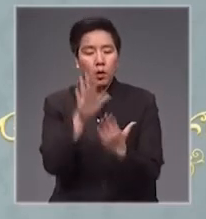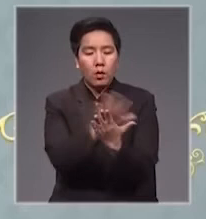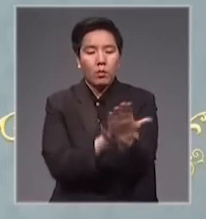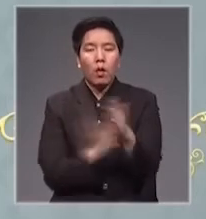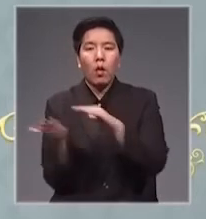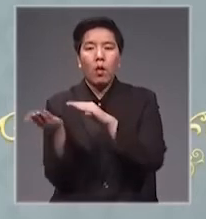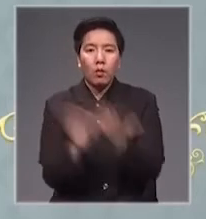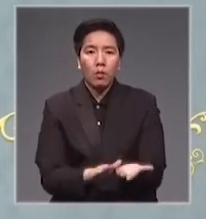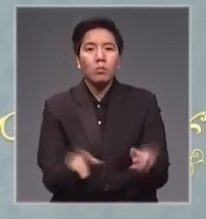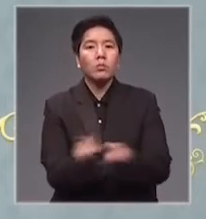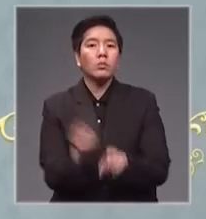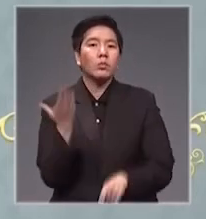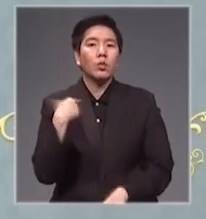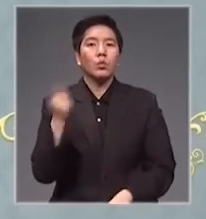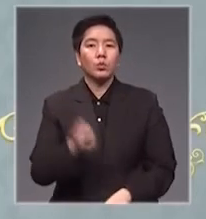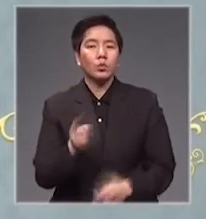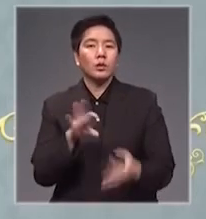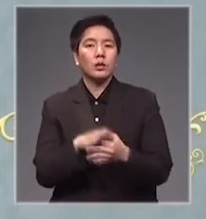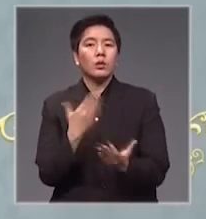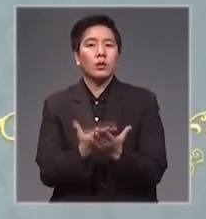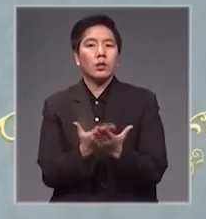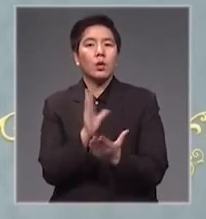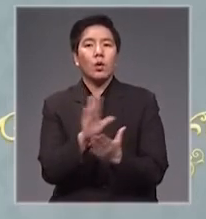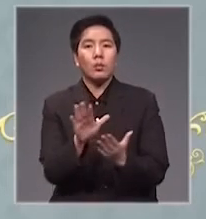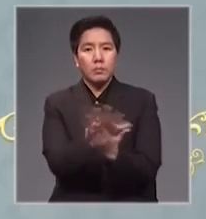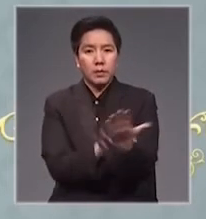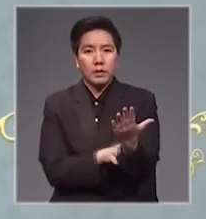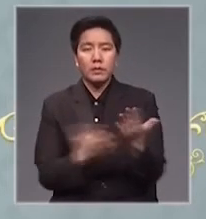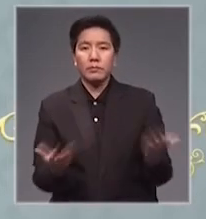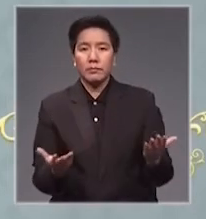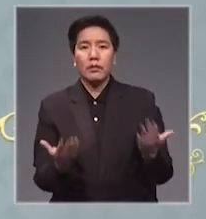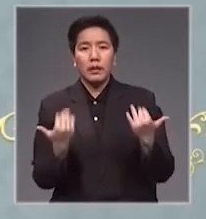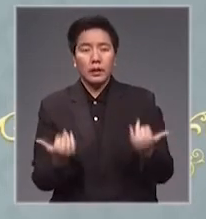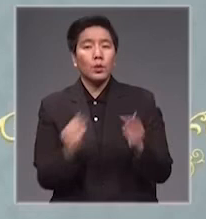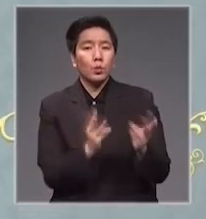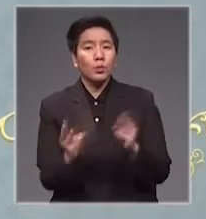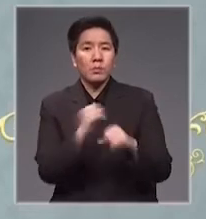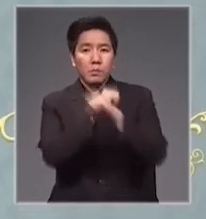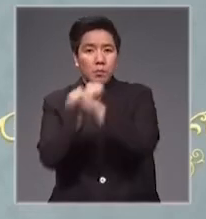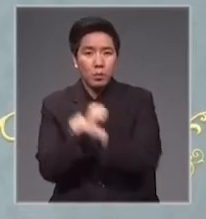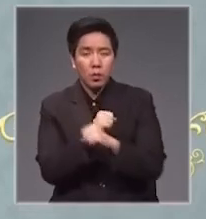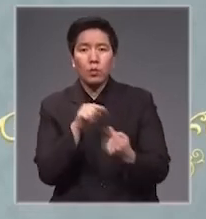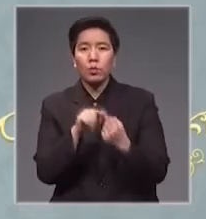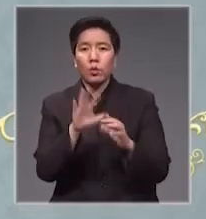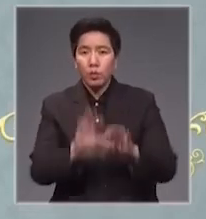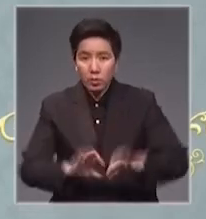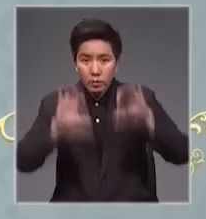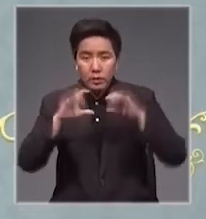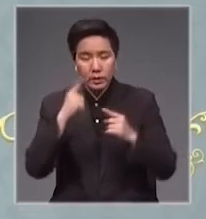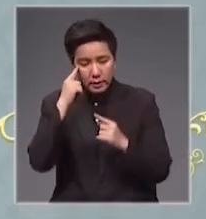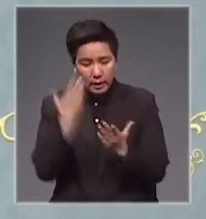ครั้งในเรื่องของระบบการเงินการคลังของประเทศนะครับกรณีการป้องกันไม่ให้ใช้งบประมาณของรัฐบาลในการสร้างนโยบายพรรค